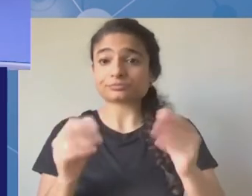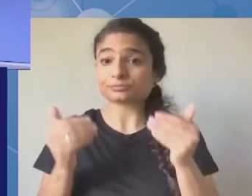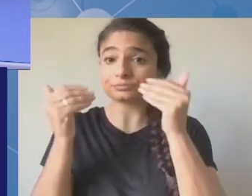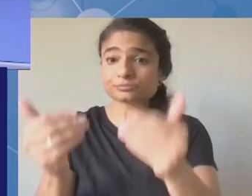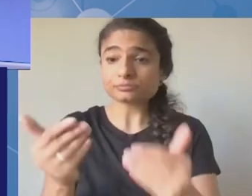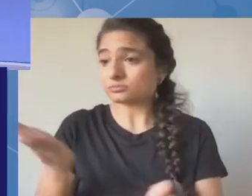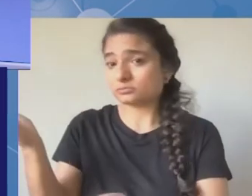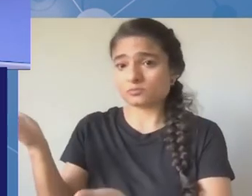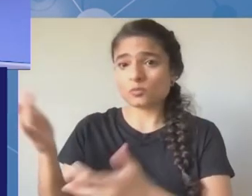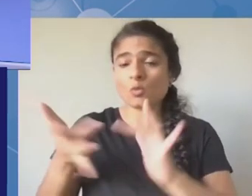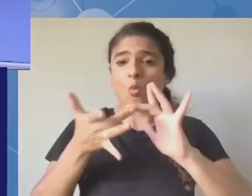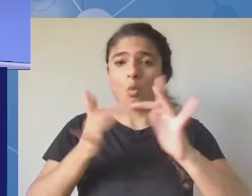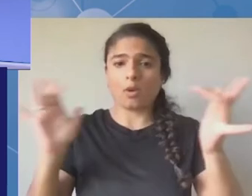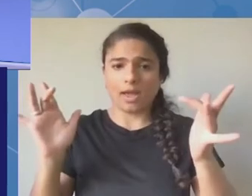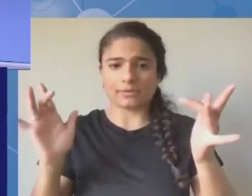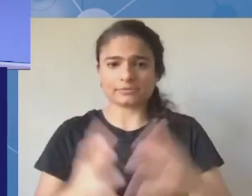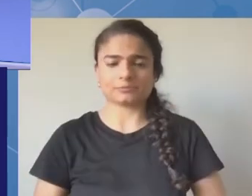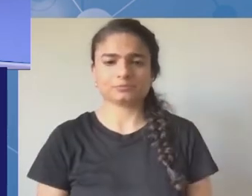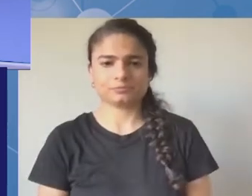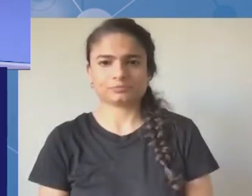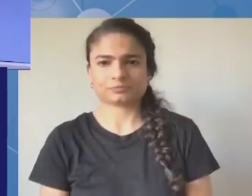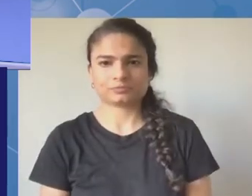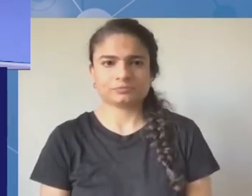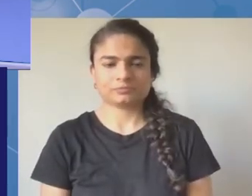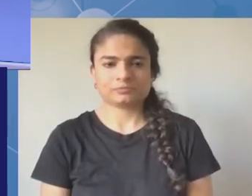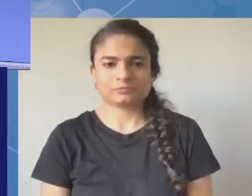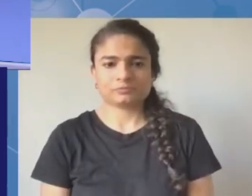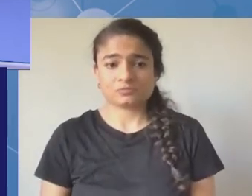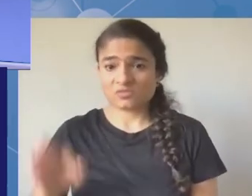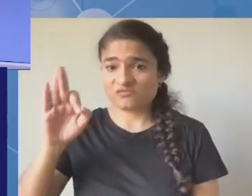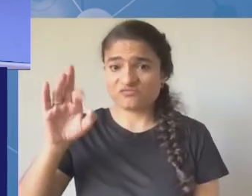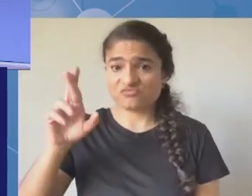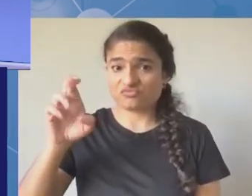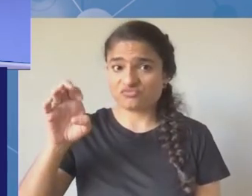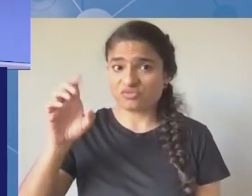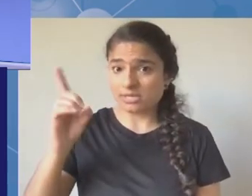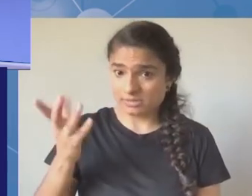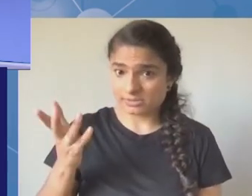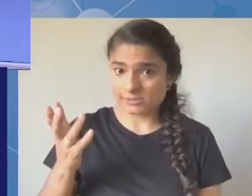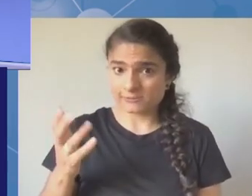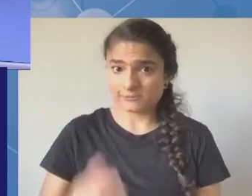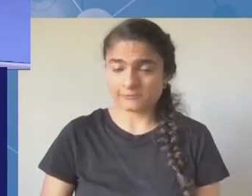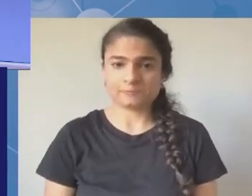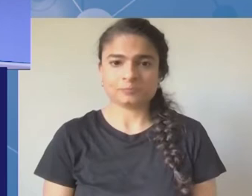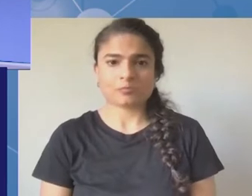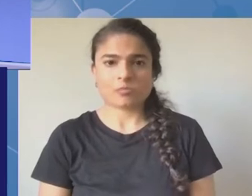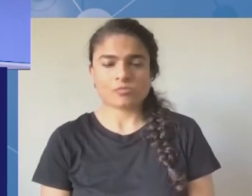الآن سؤال سيطرح عبر الإنترنت. تفضل يا فريد.